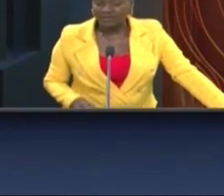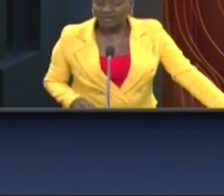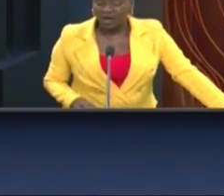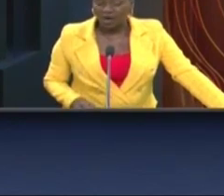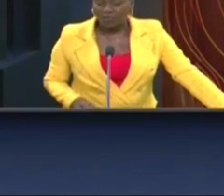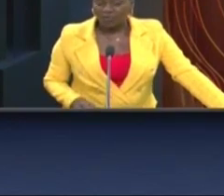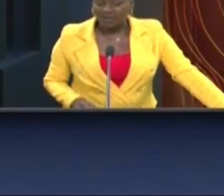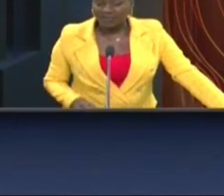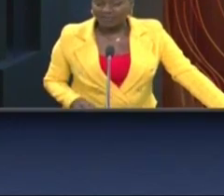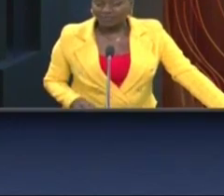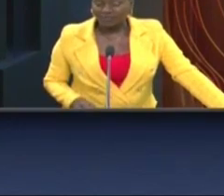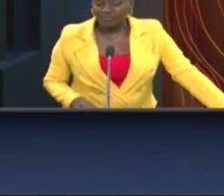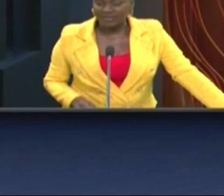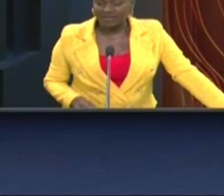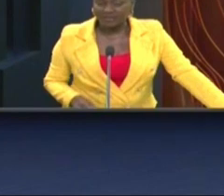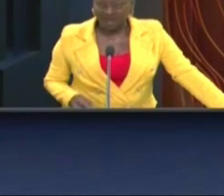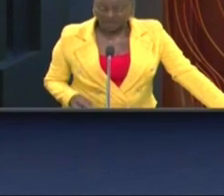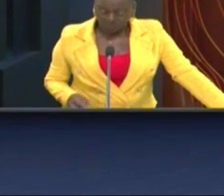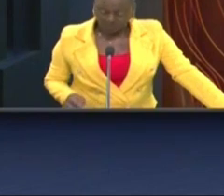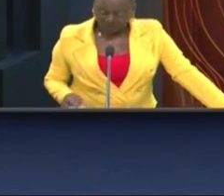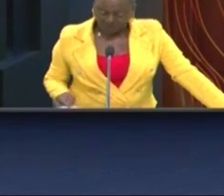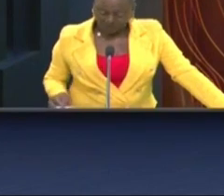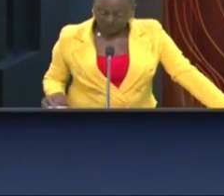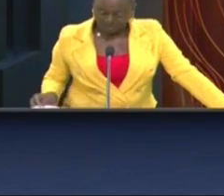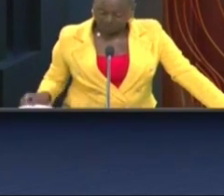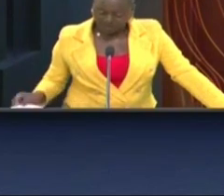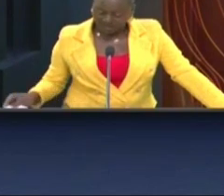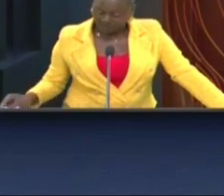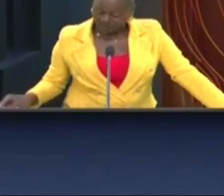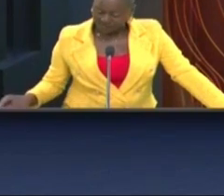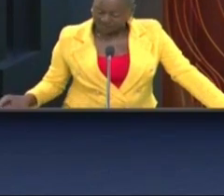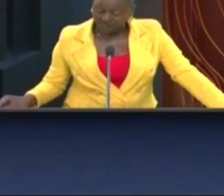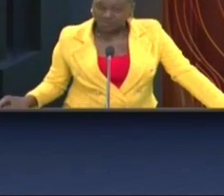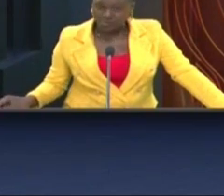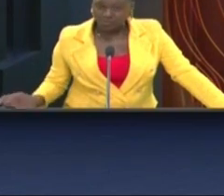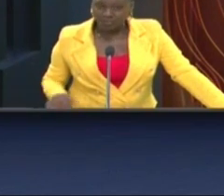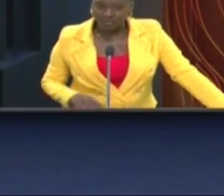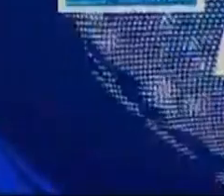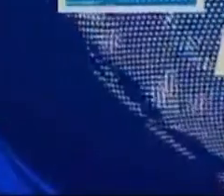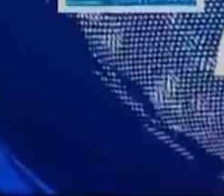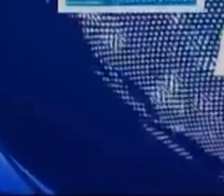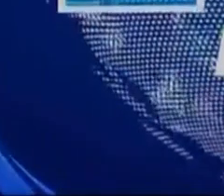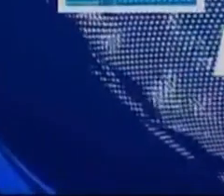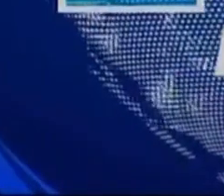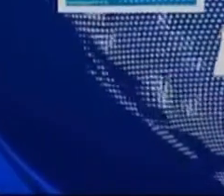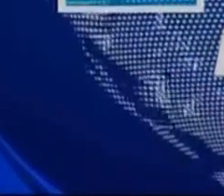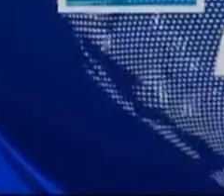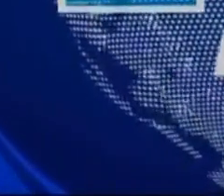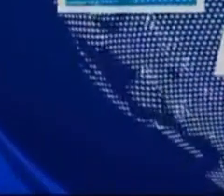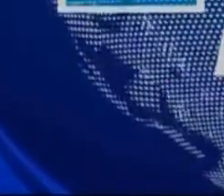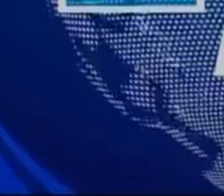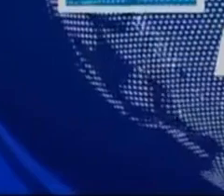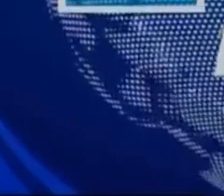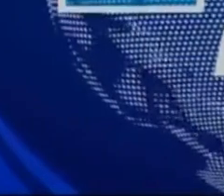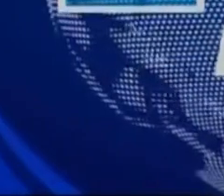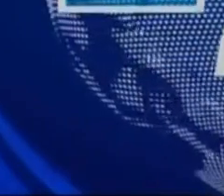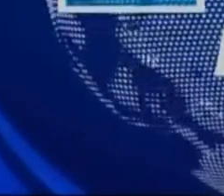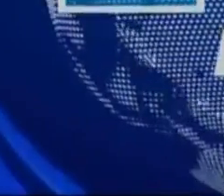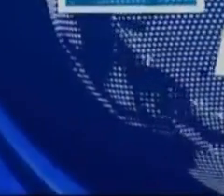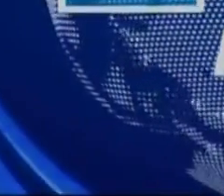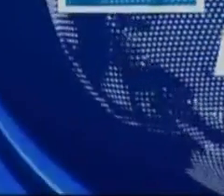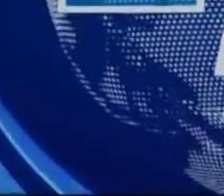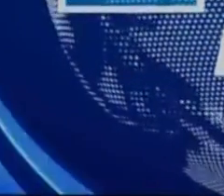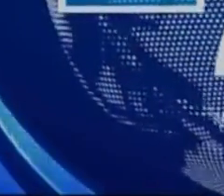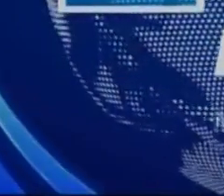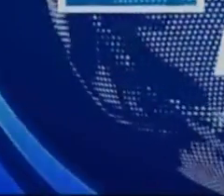lundi pour la mise sur pied d'un comité de pilotage. Ça sera tout pour les titres. Mesdames, Messieurs, bienvenue aux